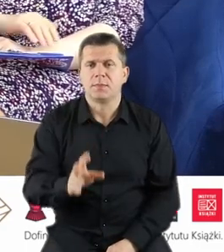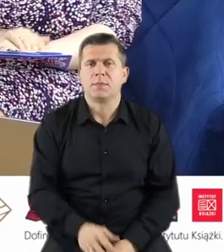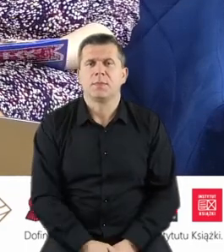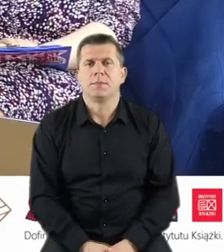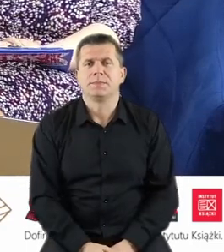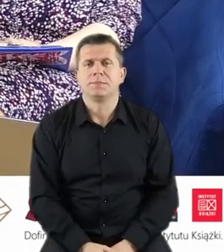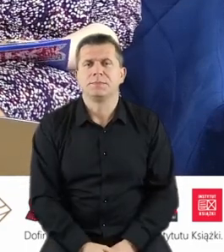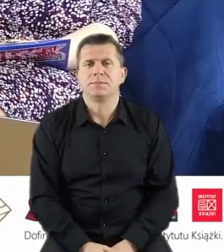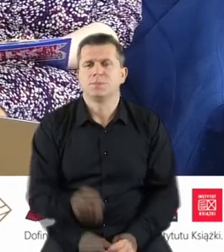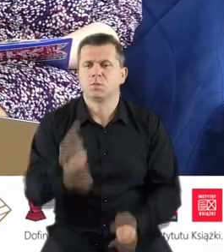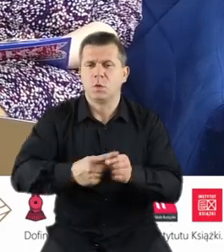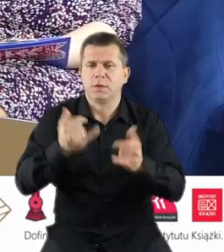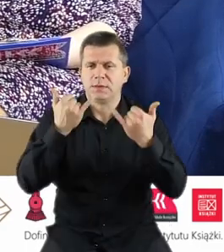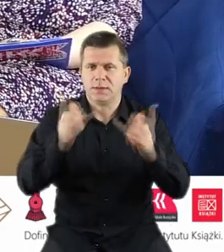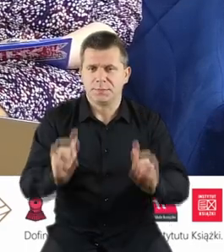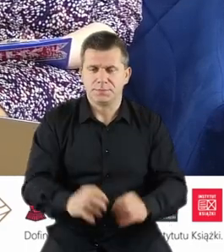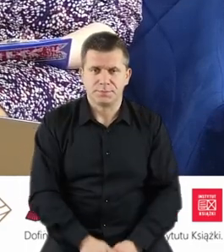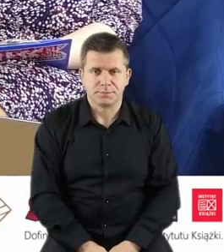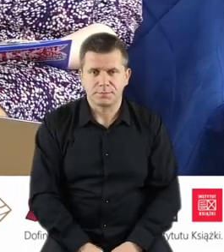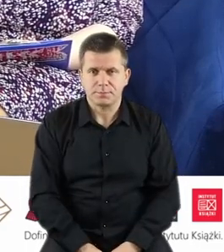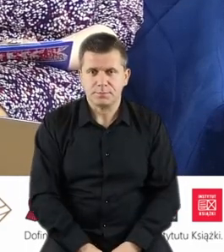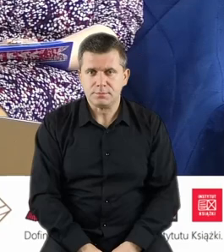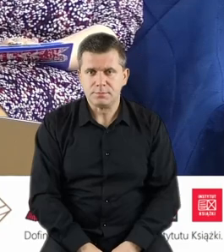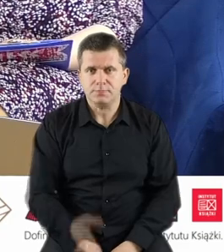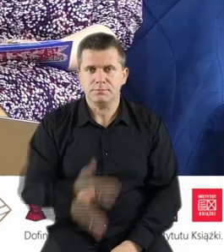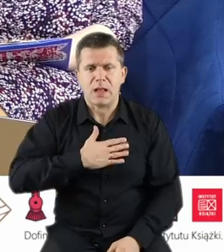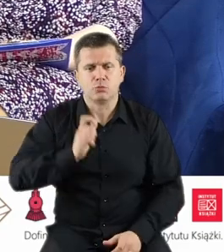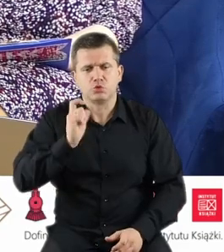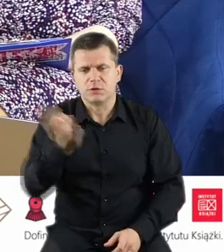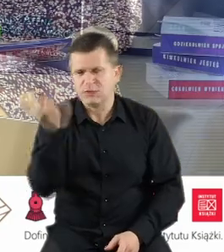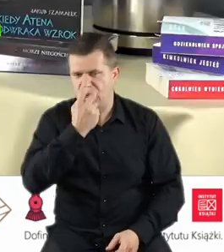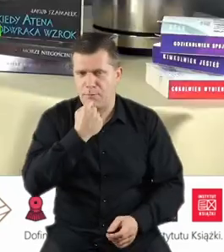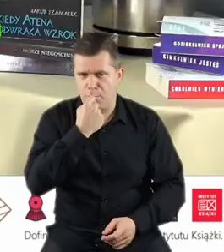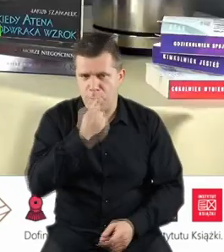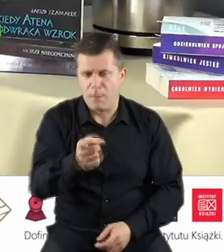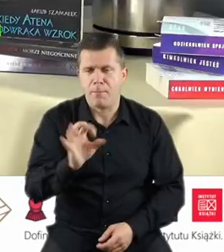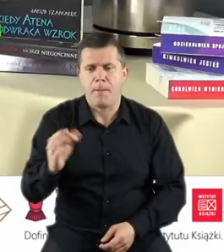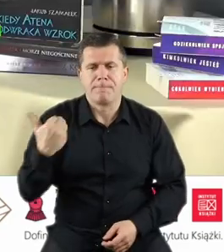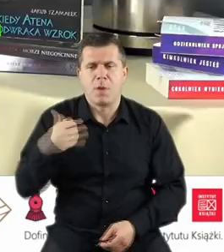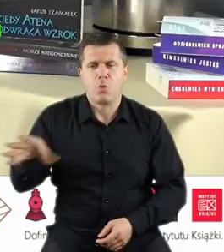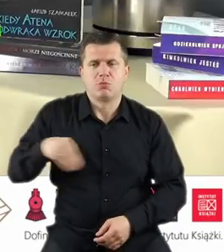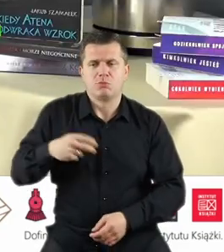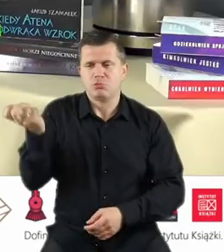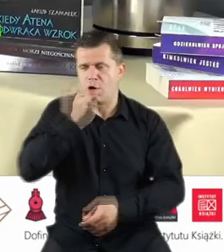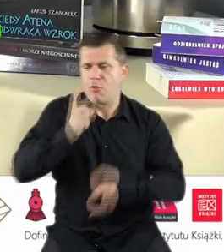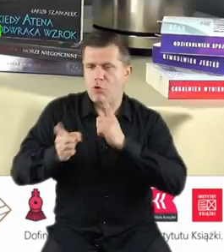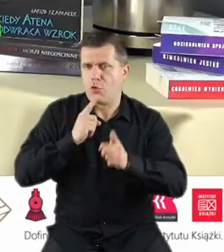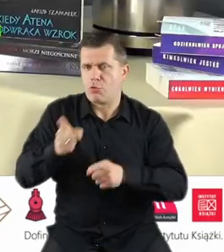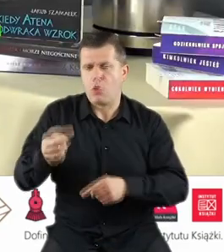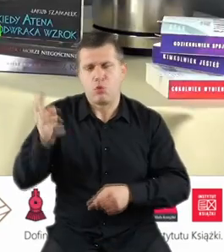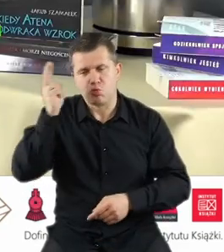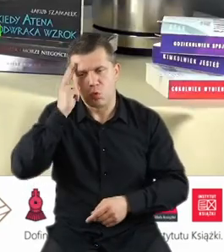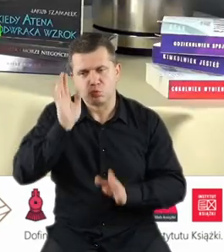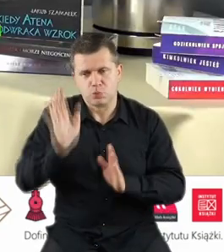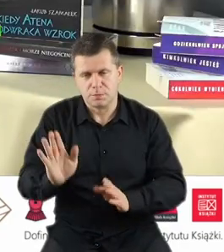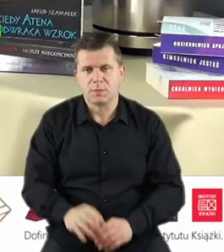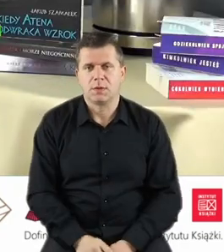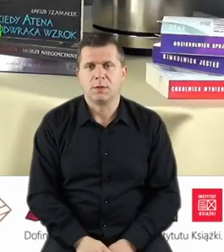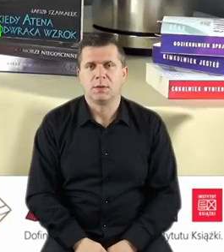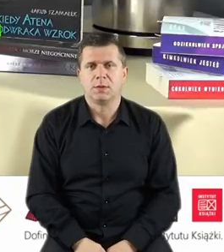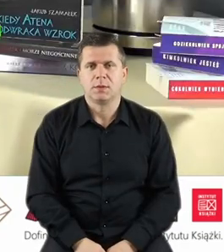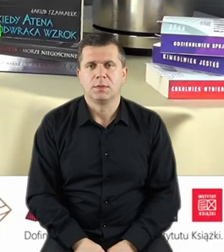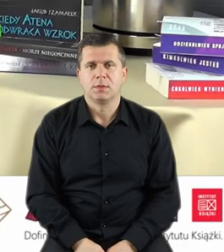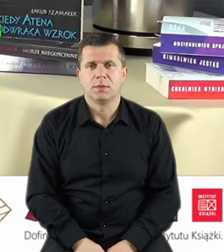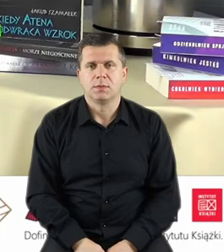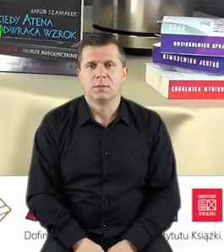troszkę co innego, bo jeżeli ja mam coś sensownego do powiedzenia albo z kimś ciekawym rozmawiam, to To rozumiem było to, fajne, ale. to spotkanie. No właśnie, jeszcze może kiedyś